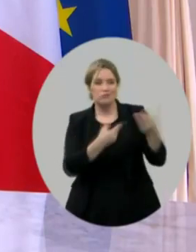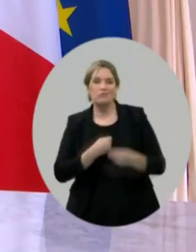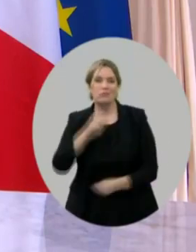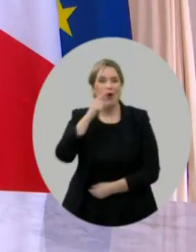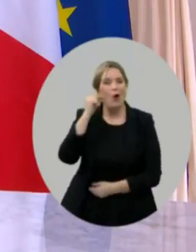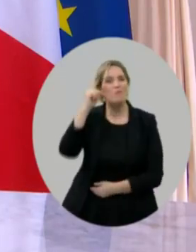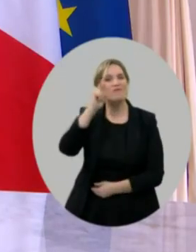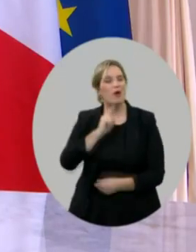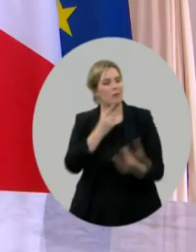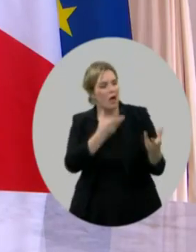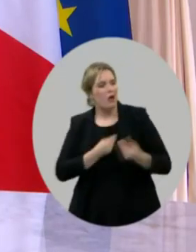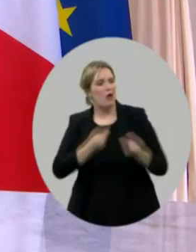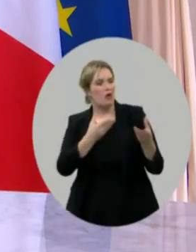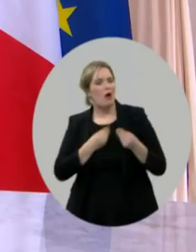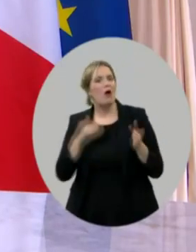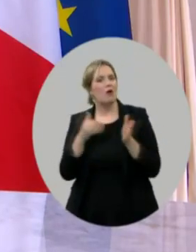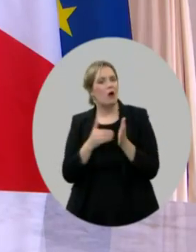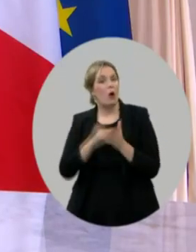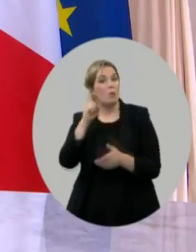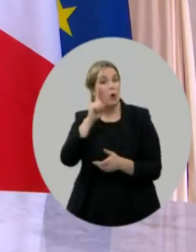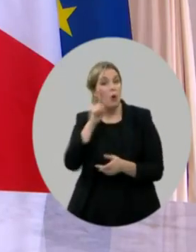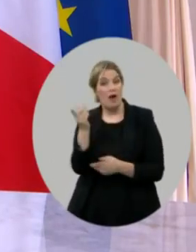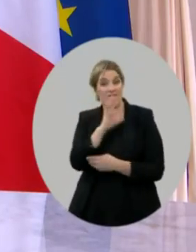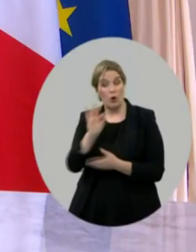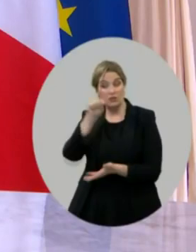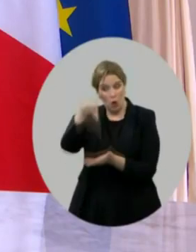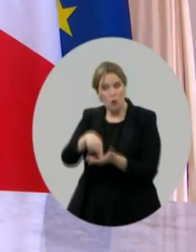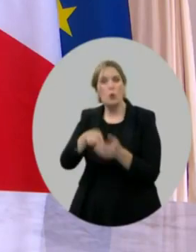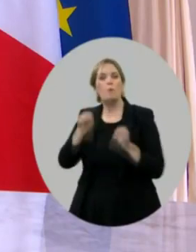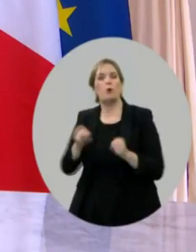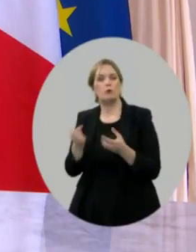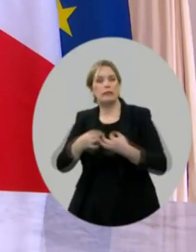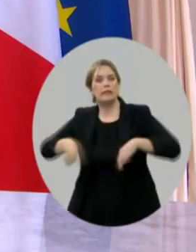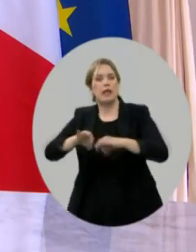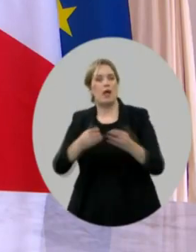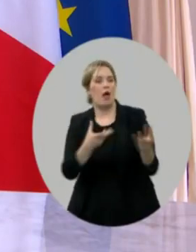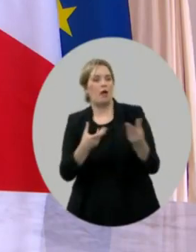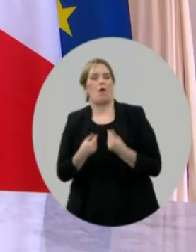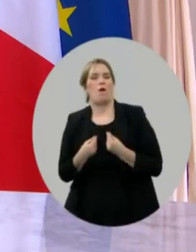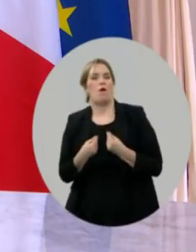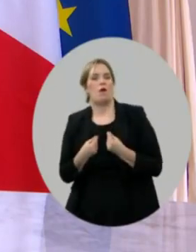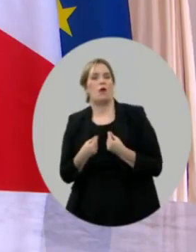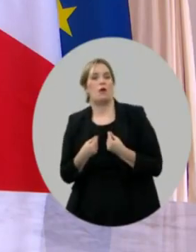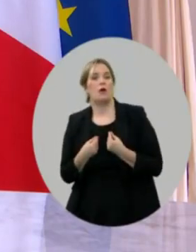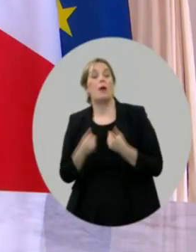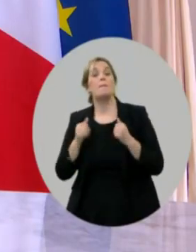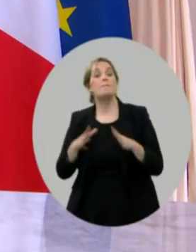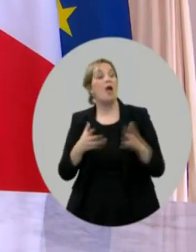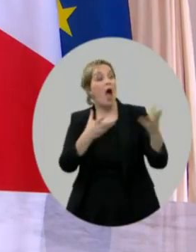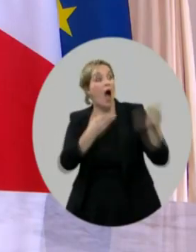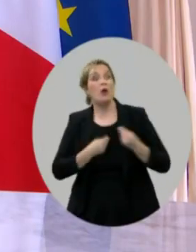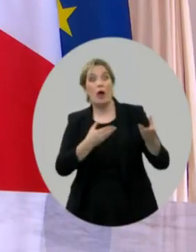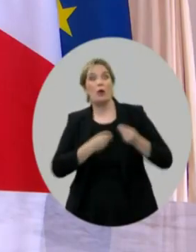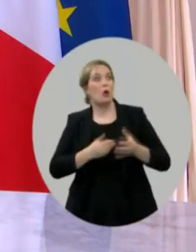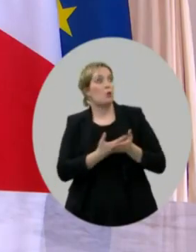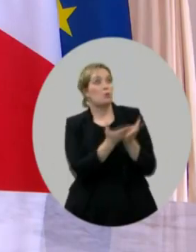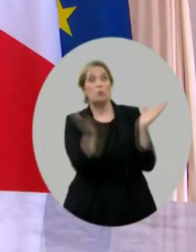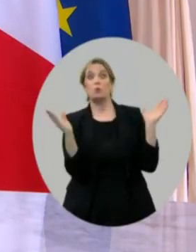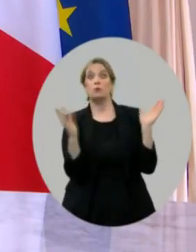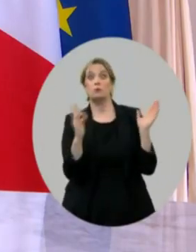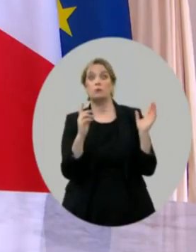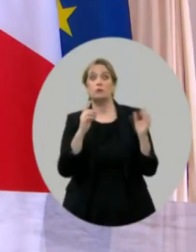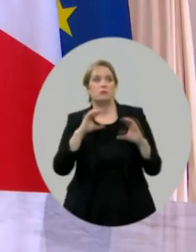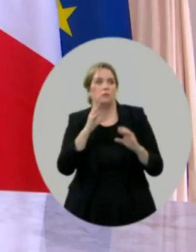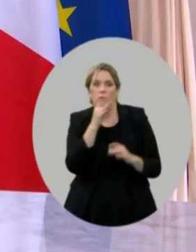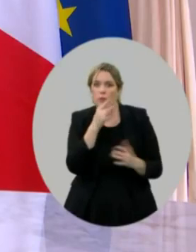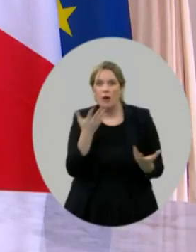ces hommes parce que la France est leur patrie. Mais pour autant, nous ne pouvons accueillir tout le monde. Et nous ne